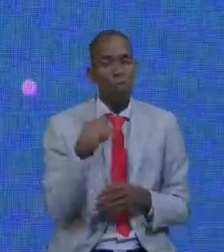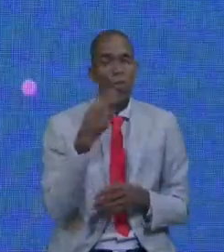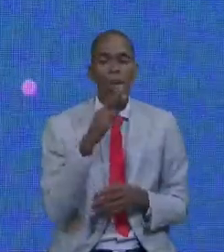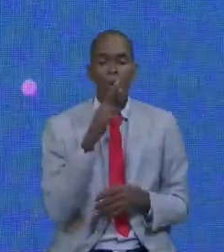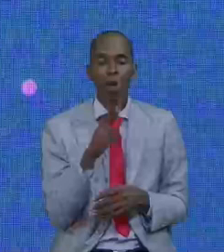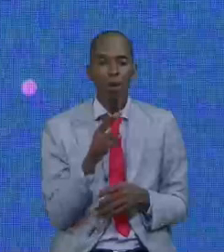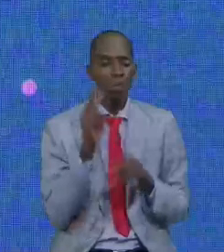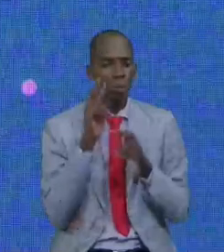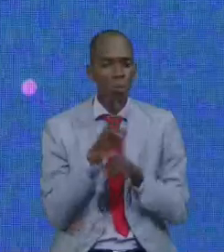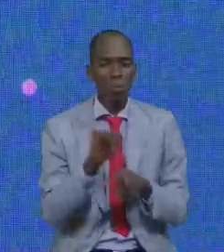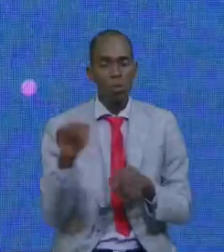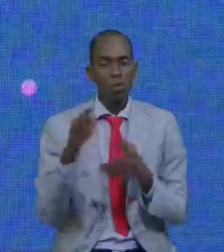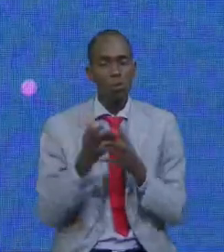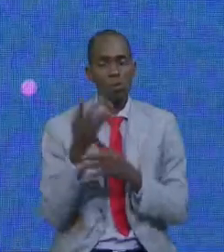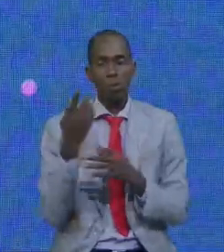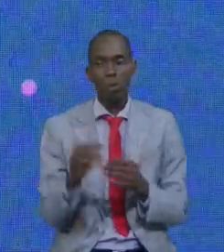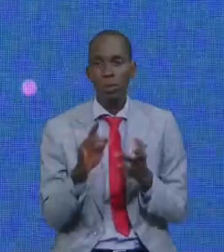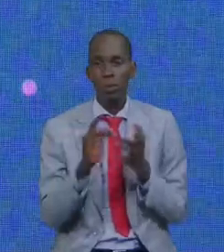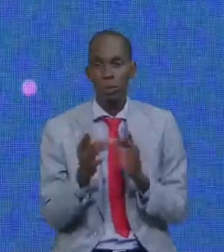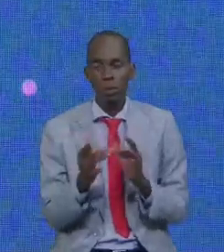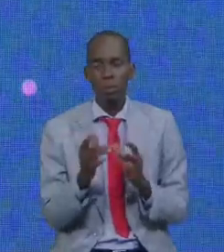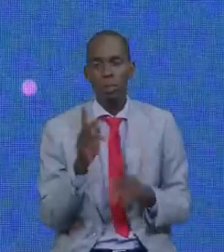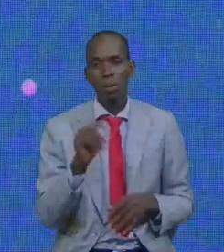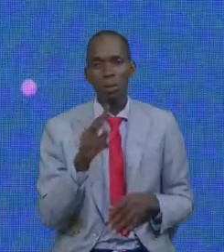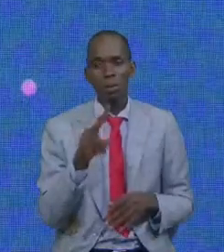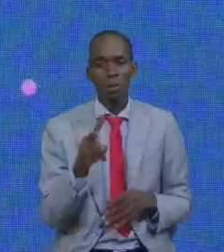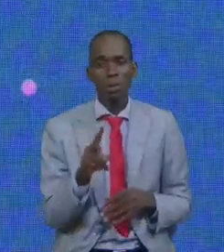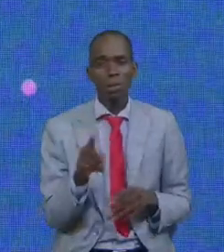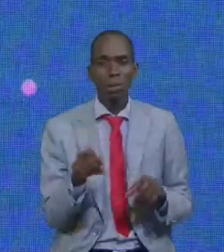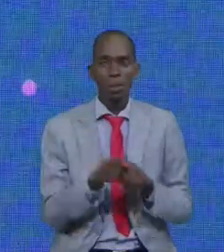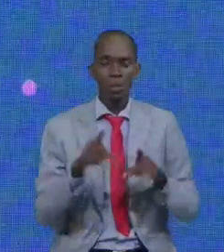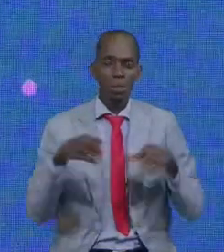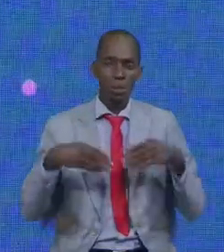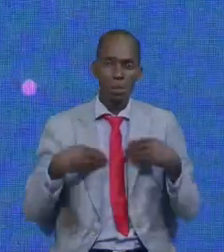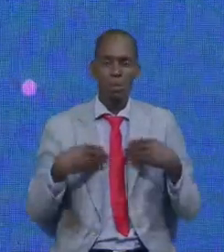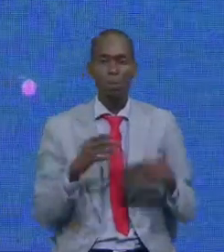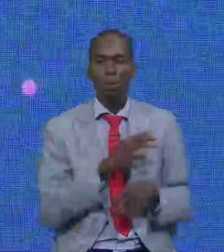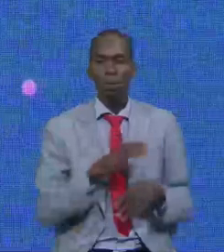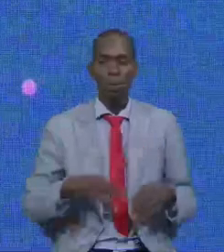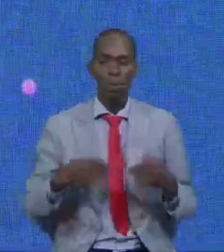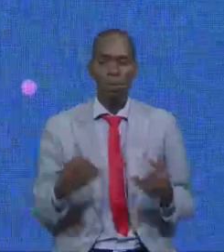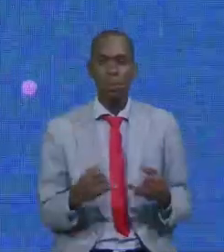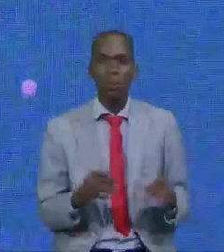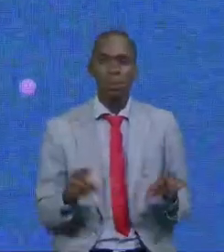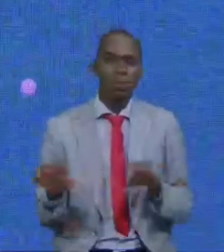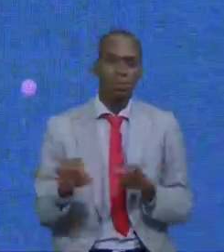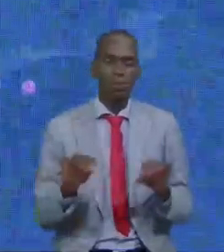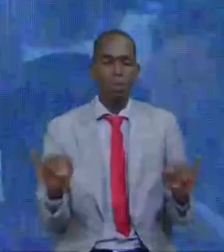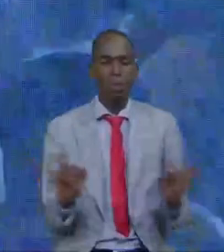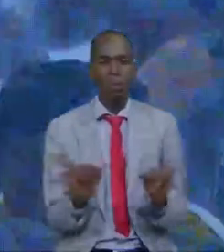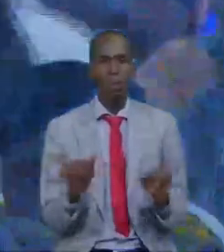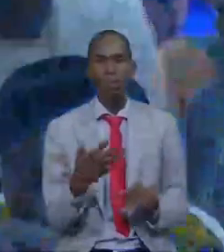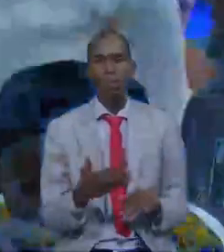ce soir en donnant leur vie au Seigneur, veuillez donc vous occuper rapidement d'eux, donnez-leur la fiche de décision, pour